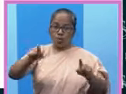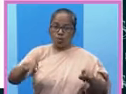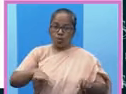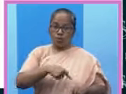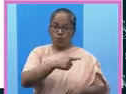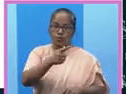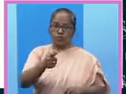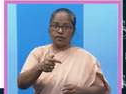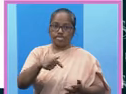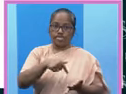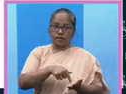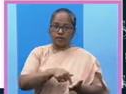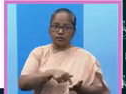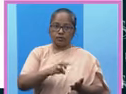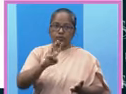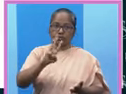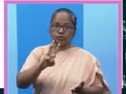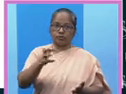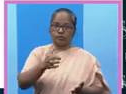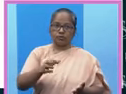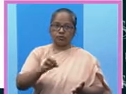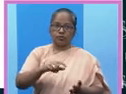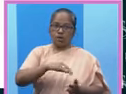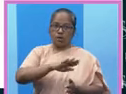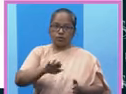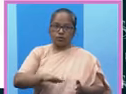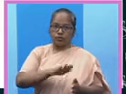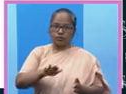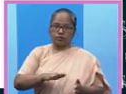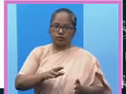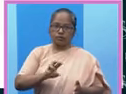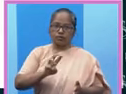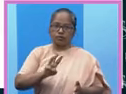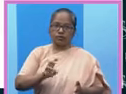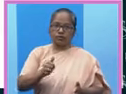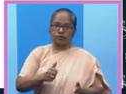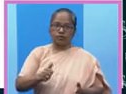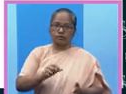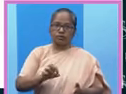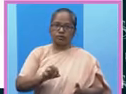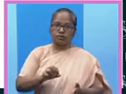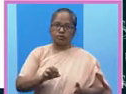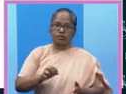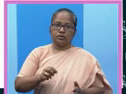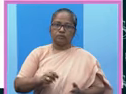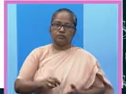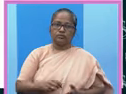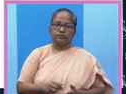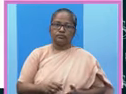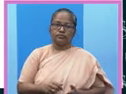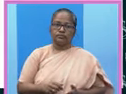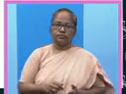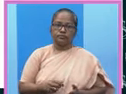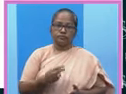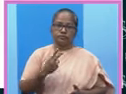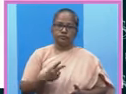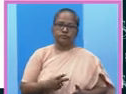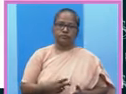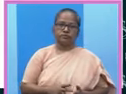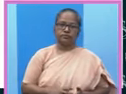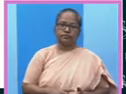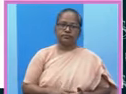கோணம், மையக்கோணம் 360 டிகிரி, மொத்த பரப்பு 360ல் 360 இன்ட்டு பையாஸ்கே சொல்லியிருந்தோமா, அது போல் இங்கே நான்